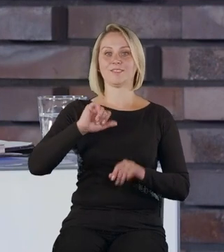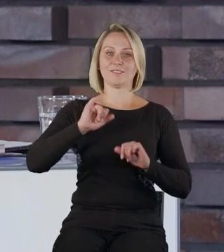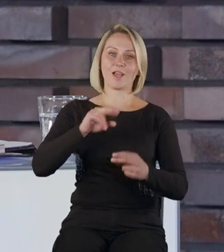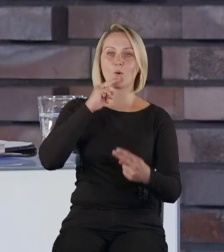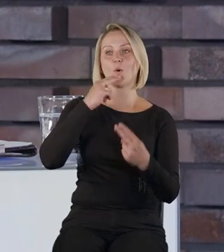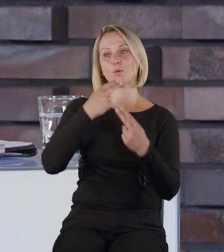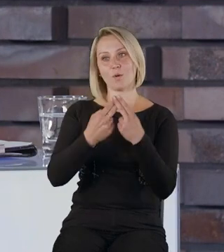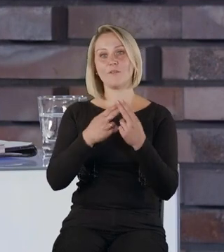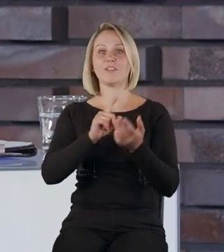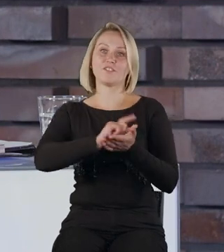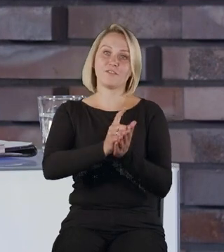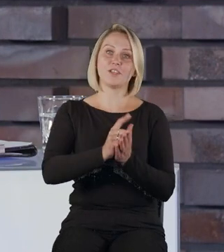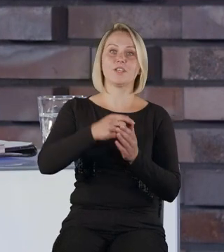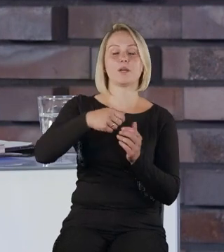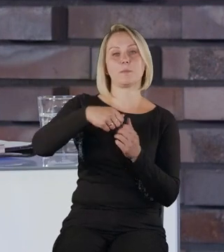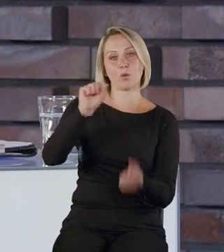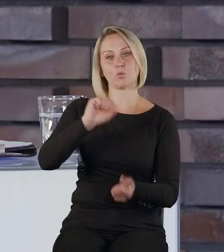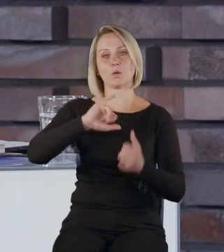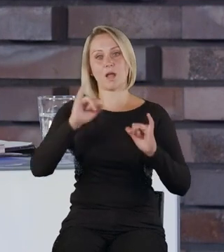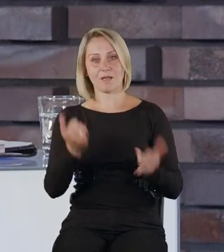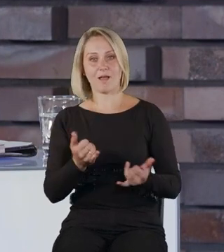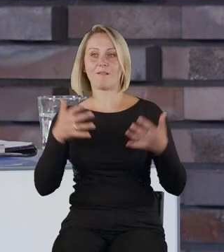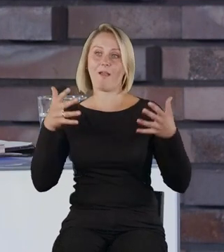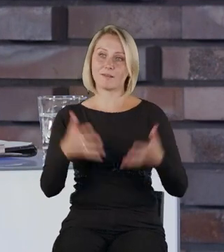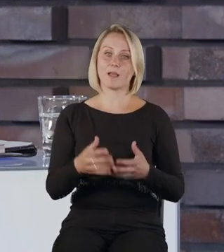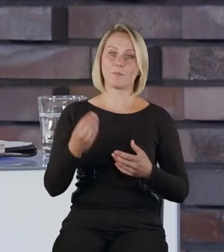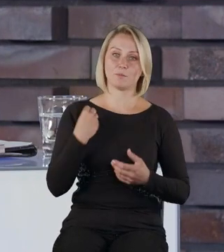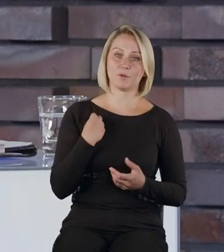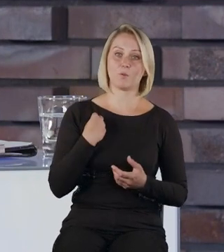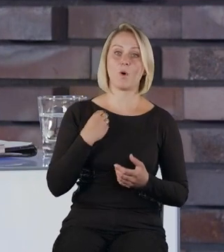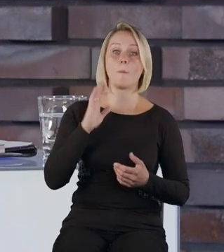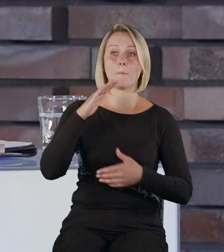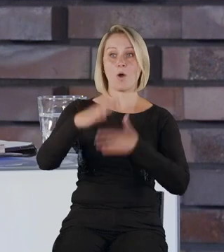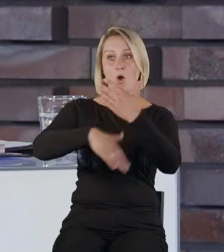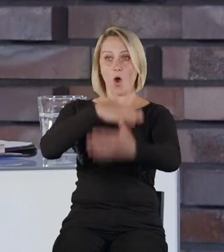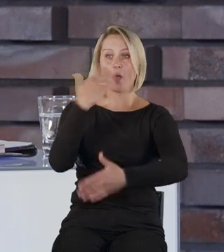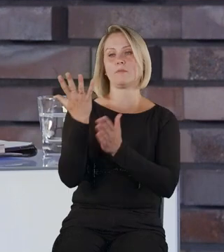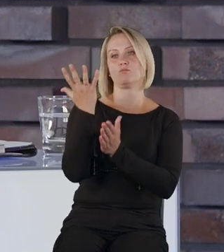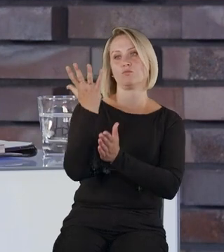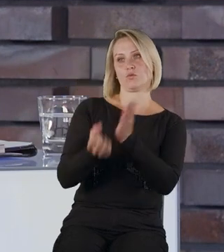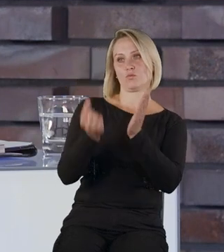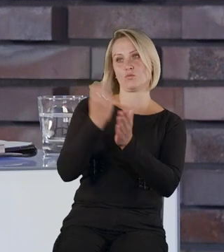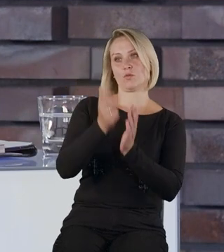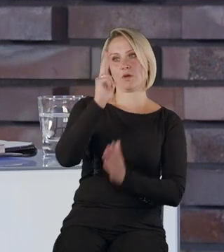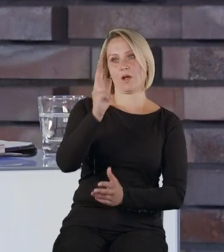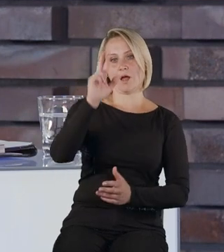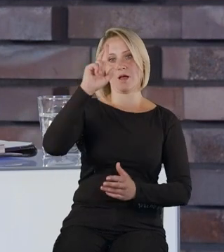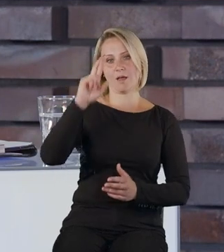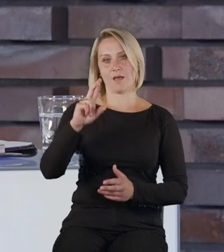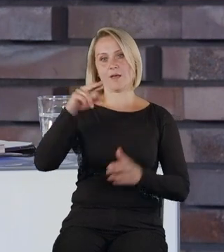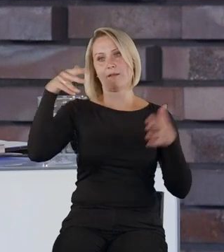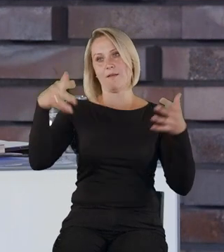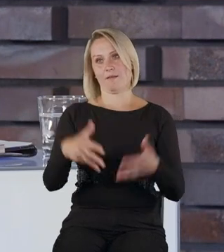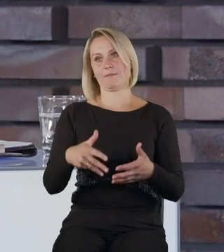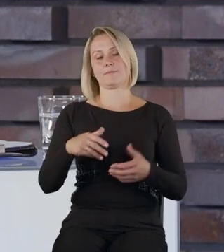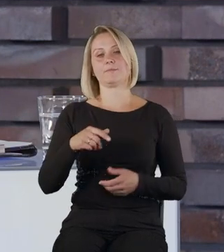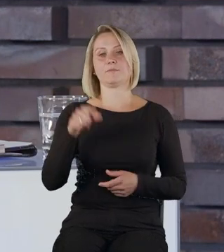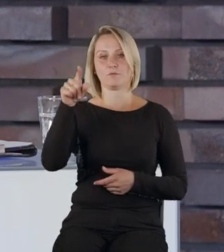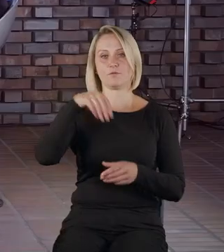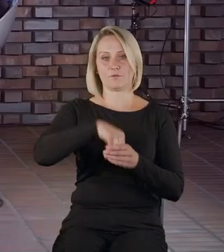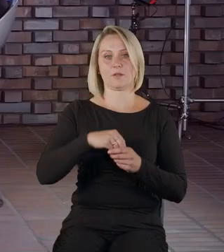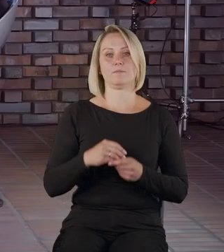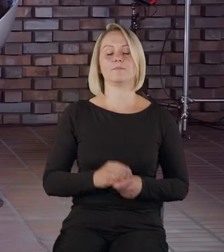czekać spokojnie na wyniki matur, które będziemy pobierać po prostu z Krajowego Rejestru Egzaminów